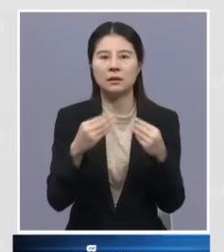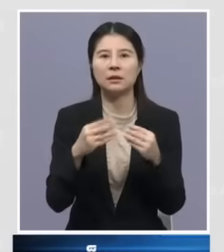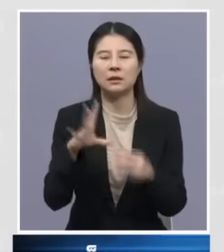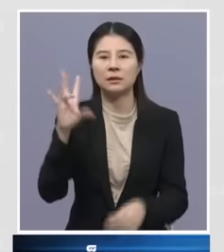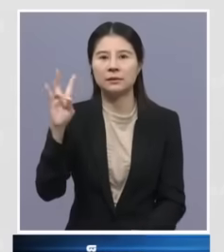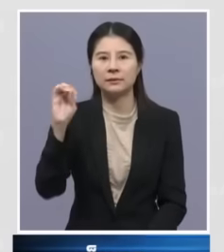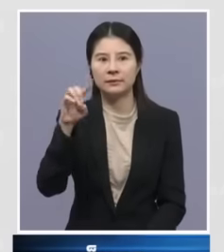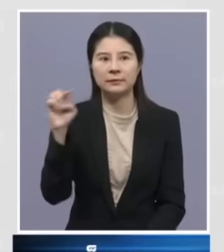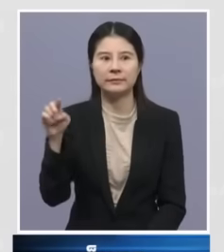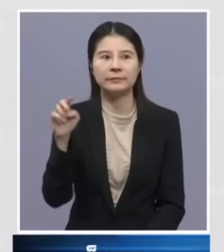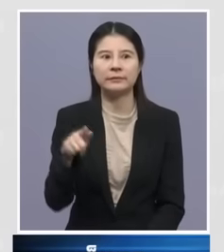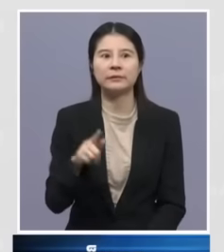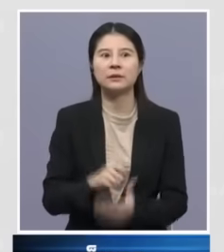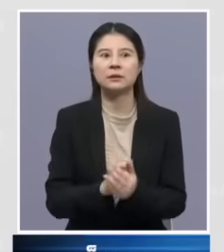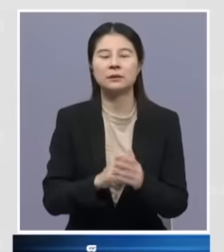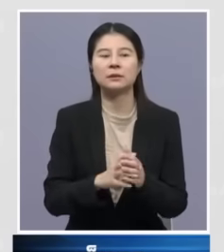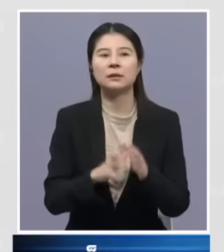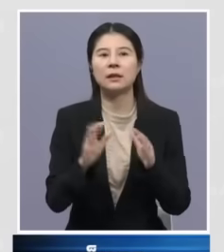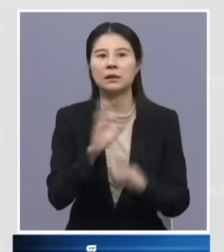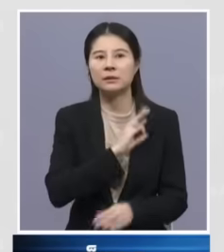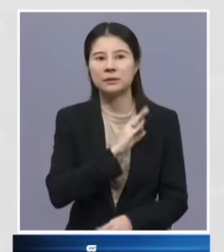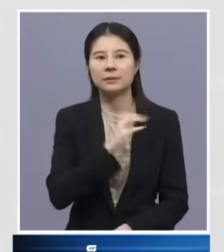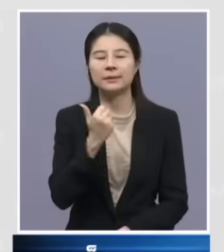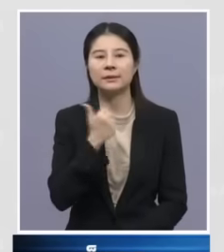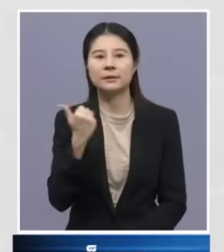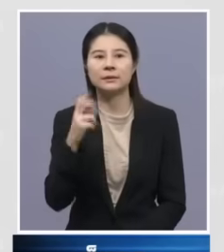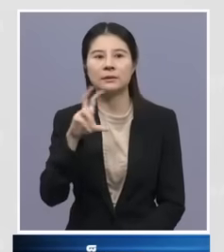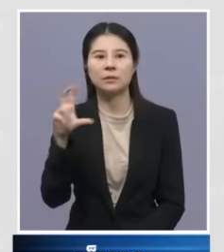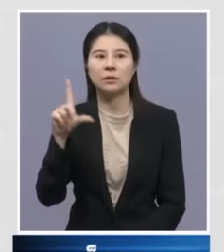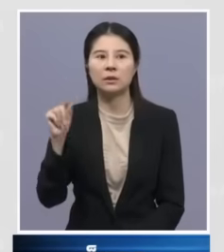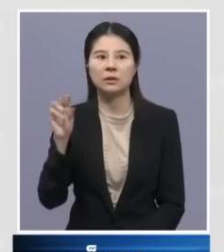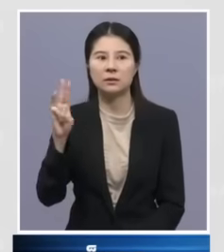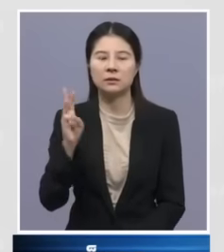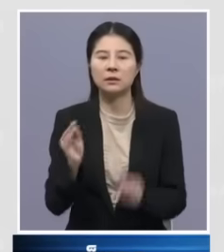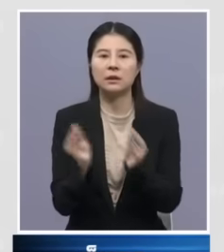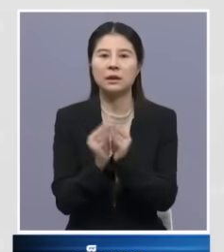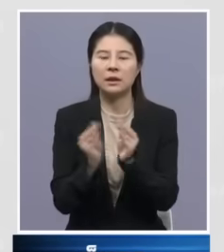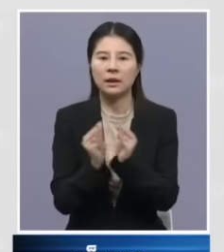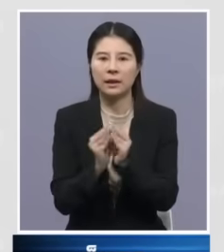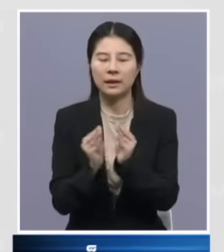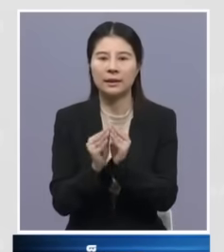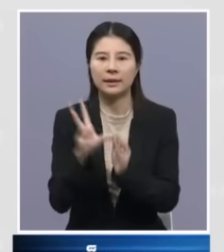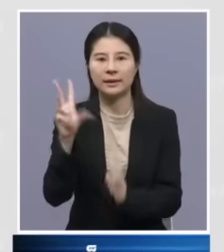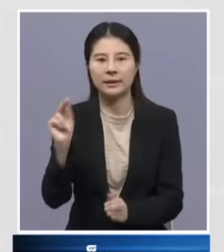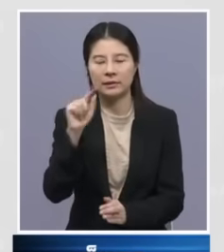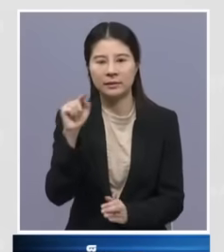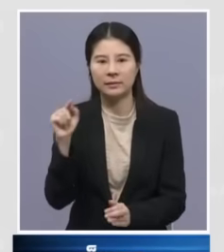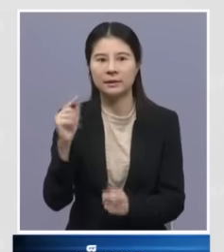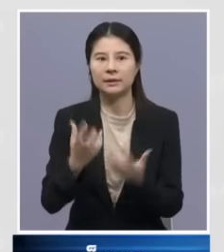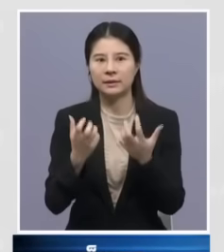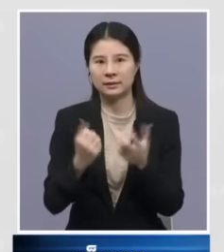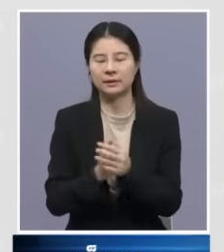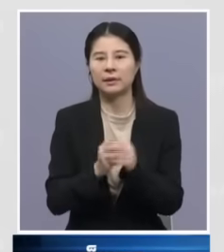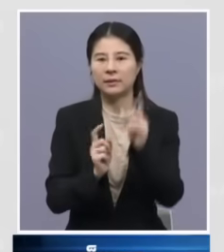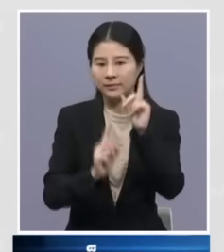ส่วนสมาชิกที่เหลือเนี่ยนะที่เหลืออีก326คนเนี่ยนะคะจะมีน้ำหนักเพียงแค่ร้อยละ30เท่านั้นเอง70ต่